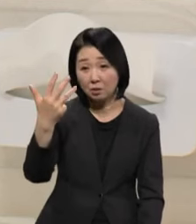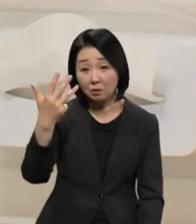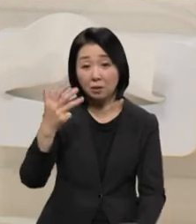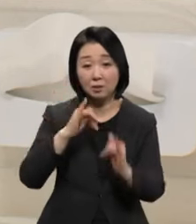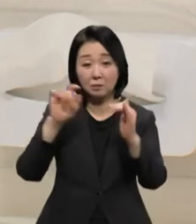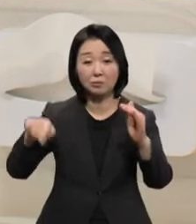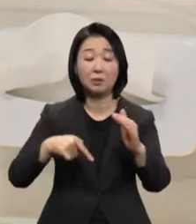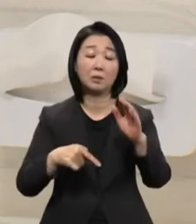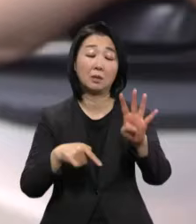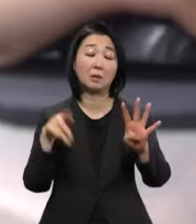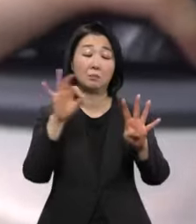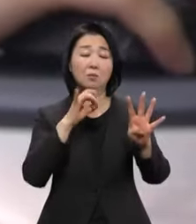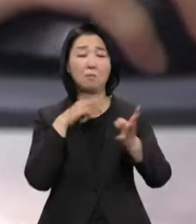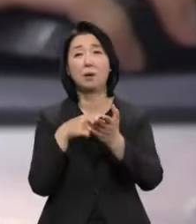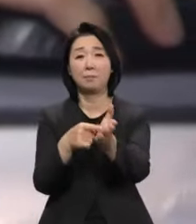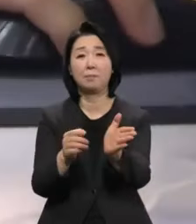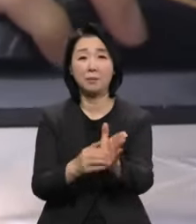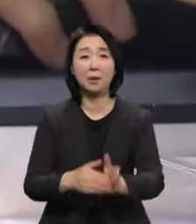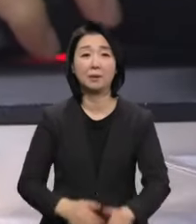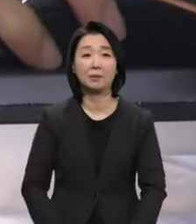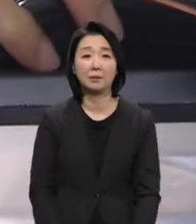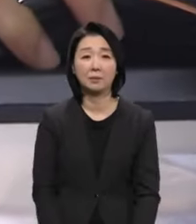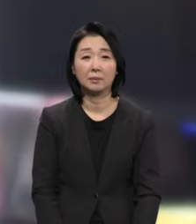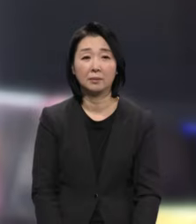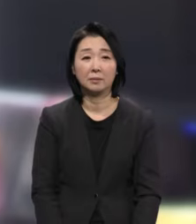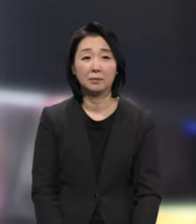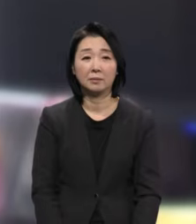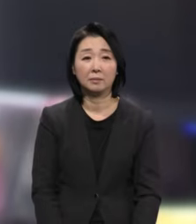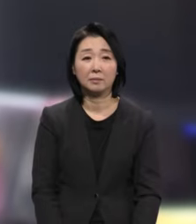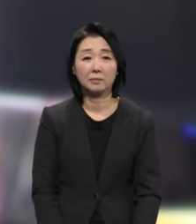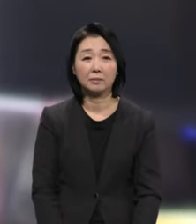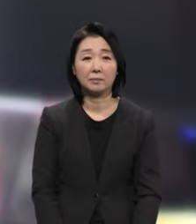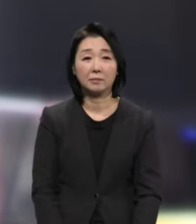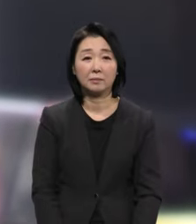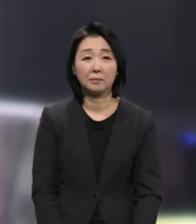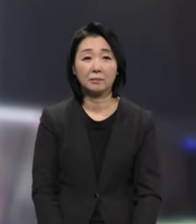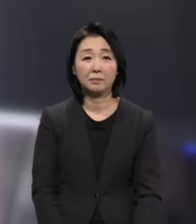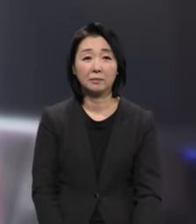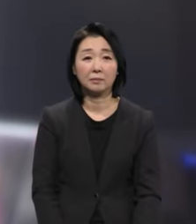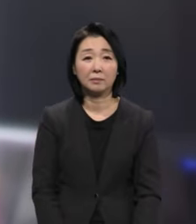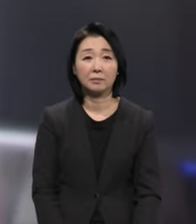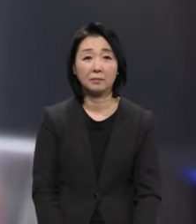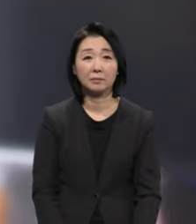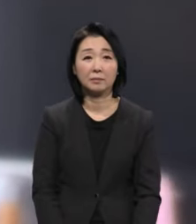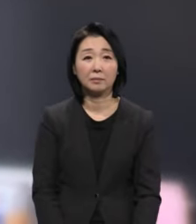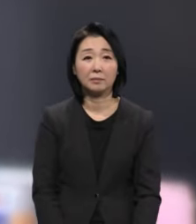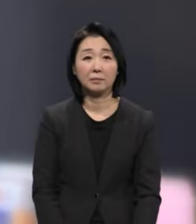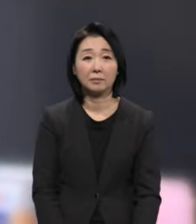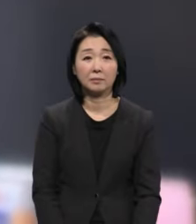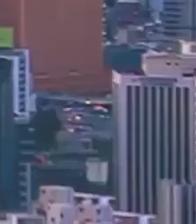불과 4%가량만 등록한 것으로 나타났습니다. JTBC 강나현입니다.